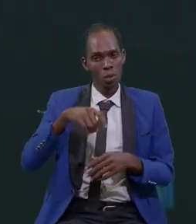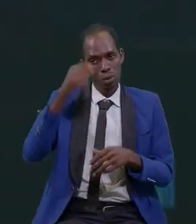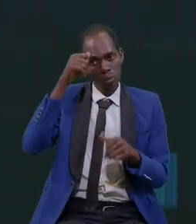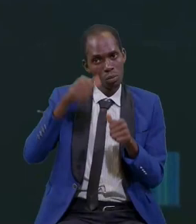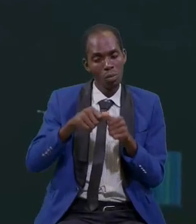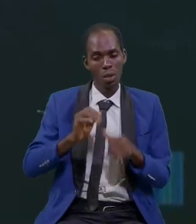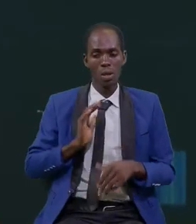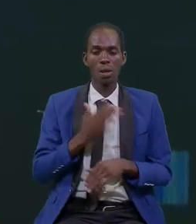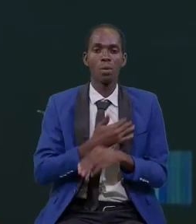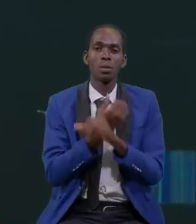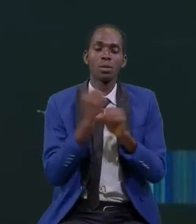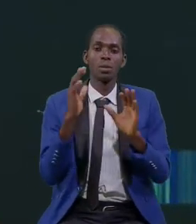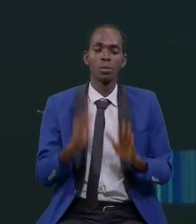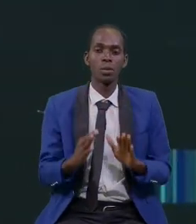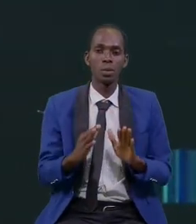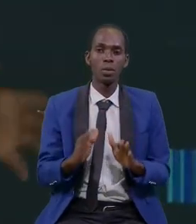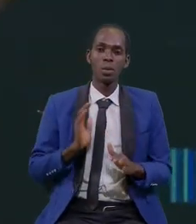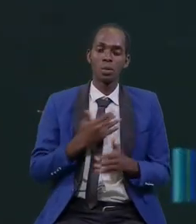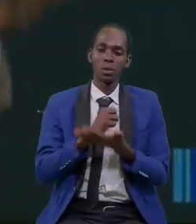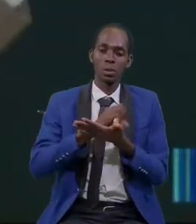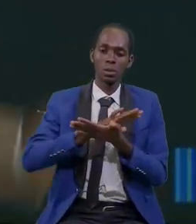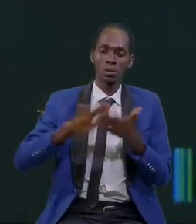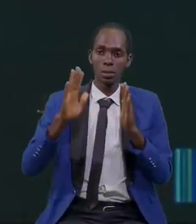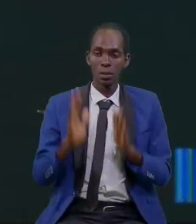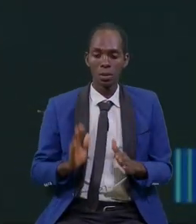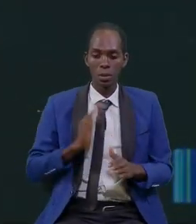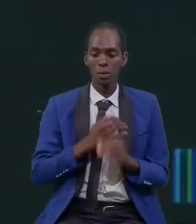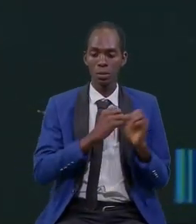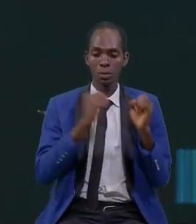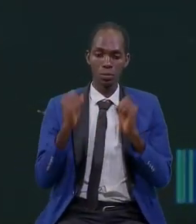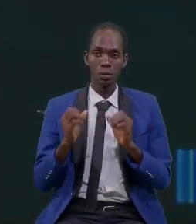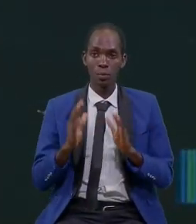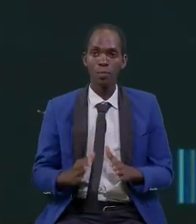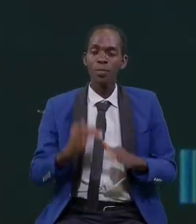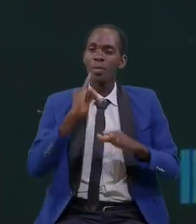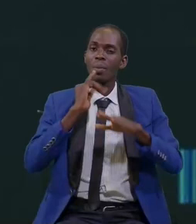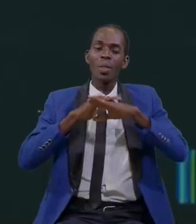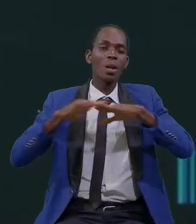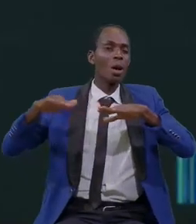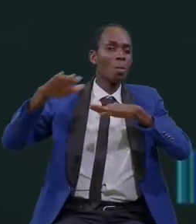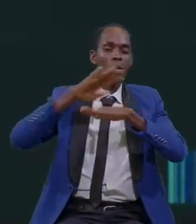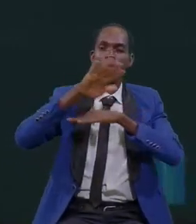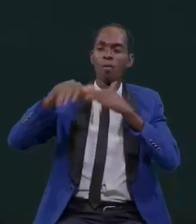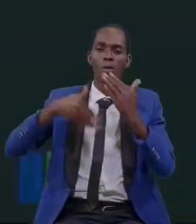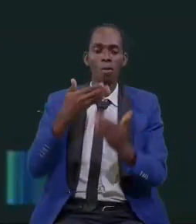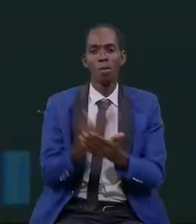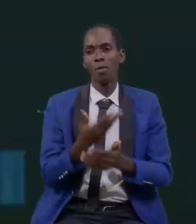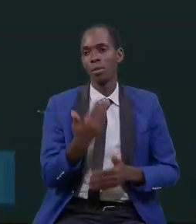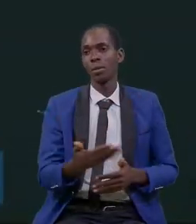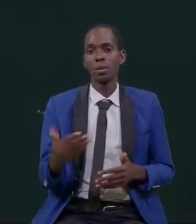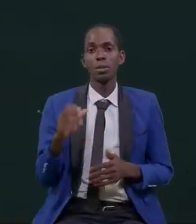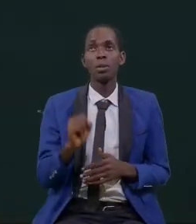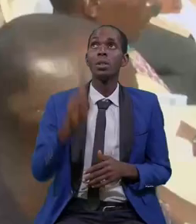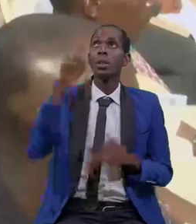rappelle-toi notre sauveur, notre sanctificateur, notre force est au-dessus de tous. Il